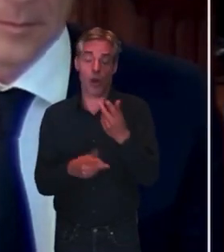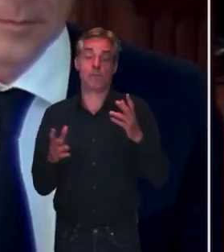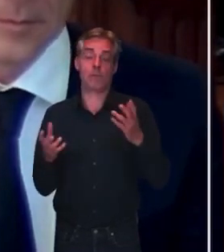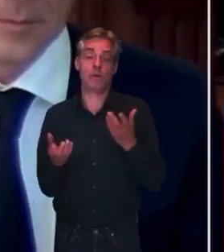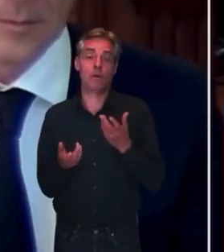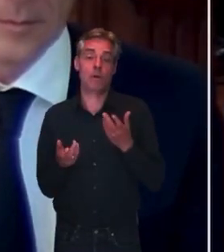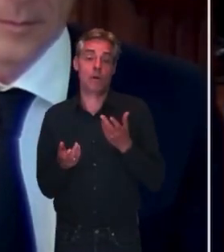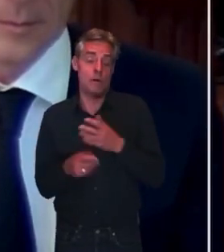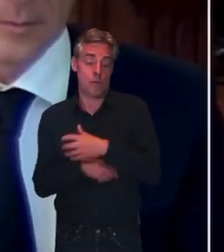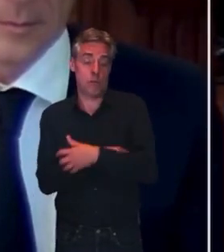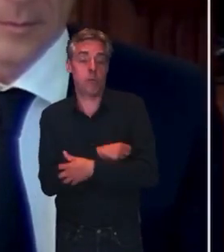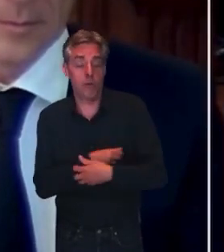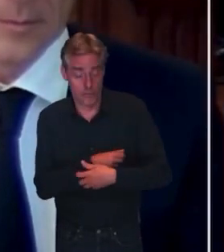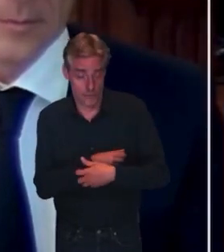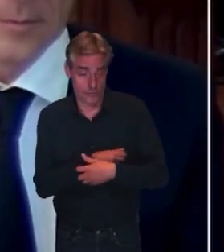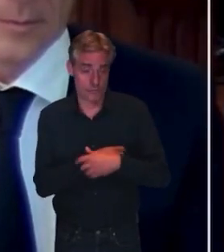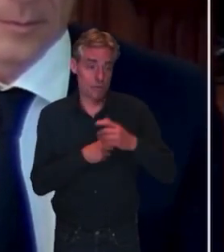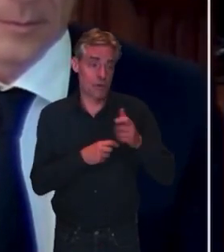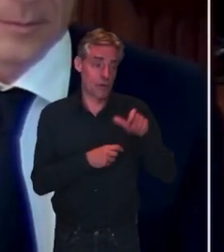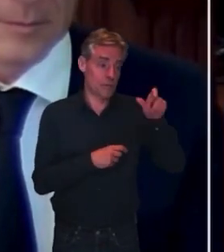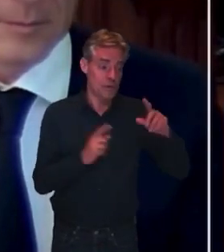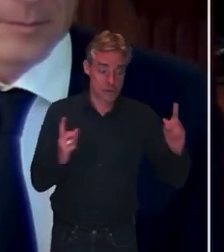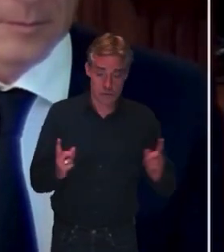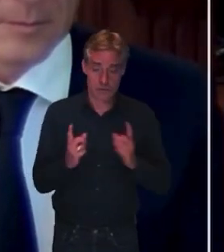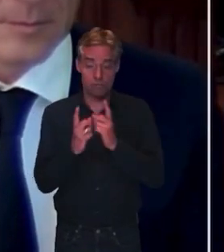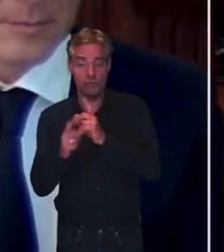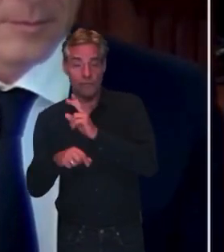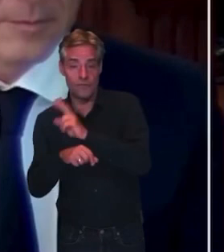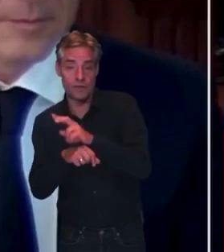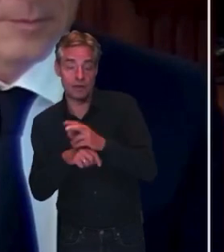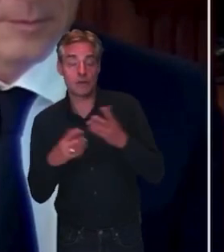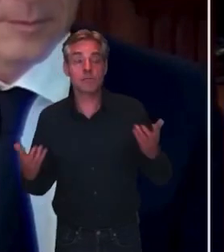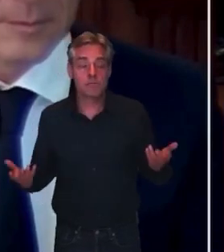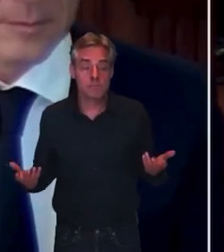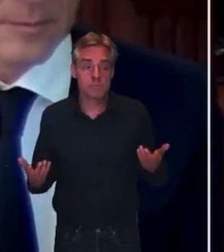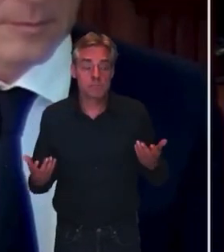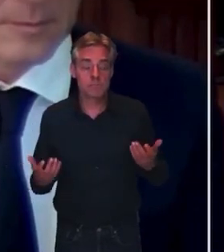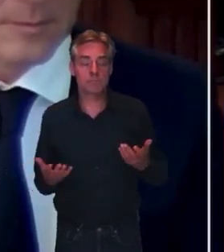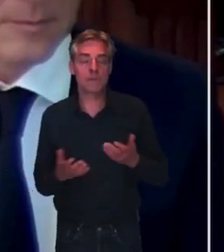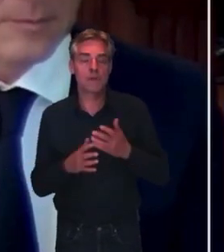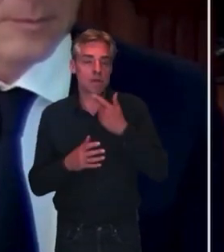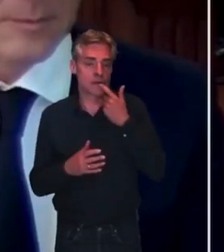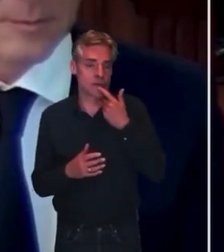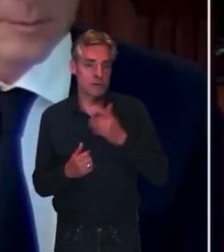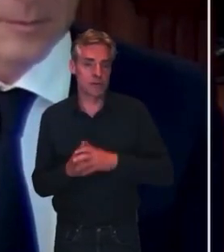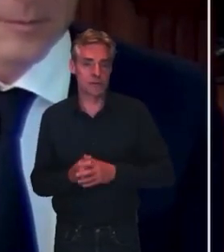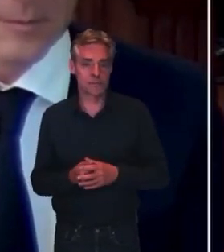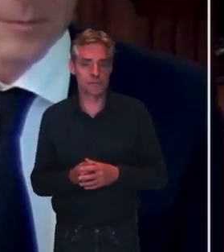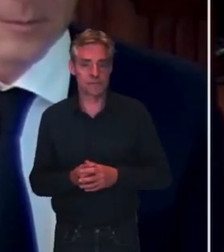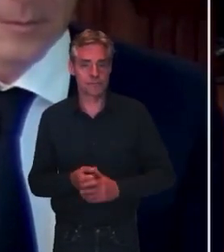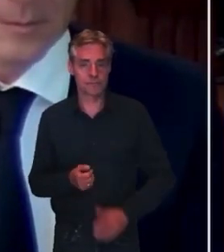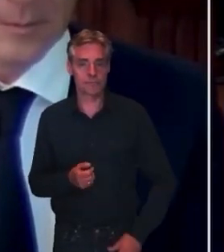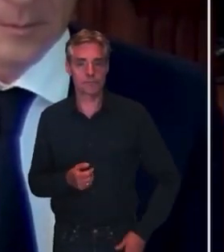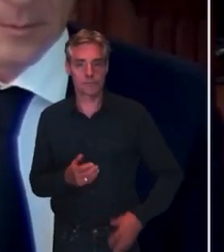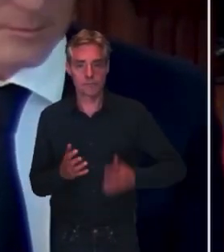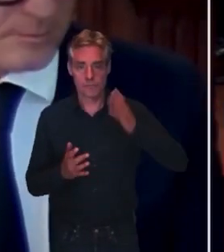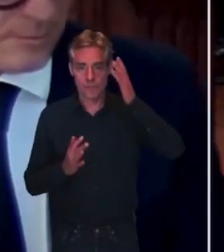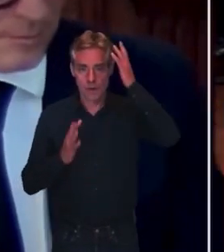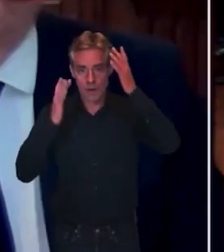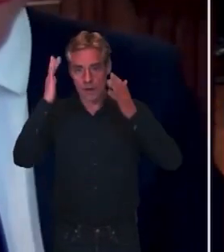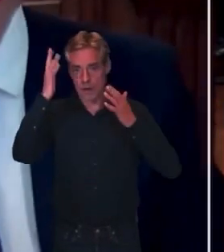plupart pauvres, sont visités. On a donc une